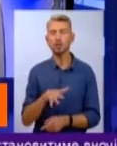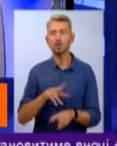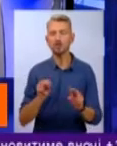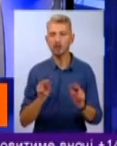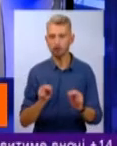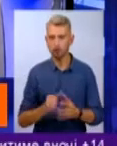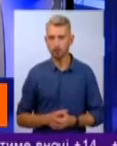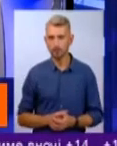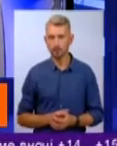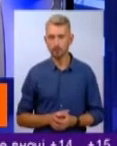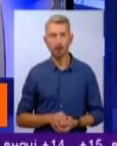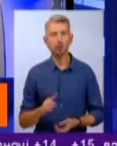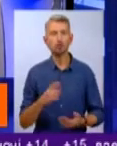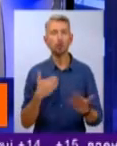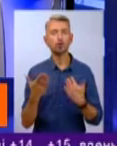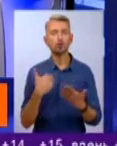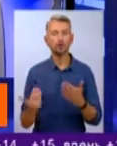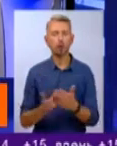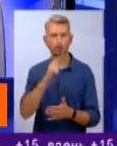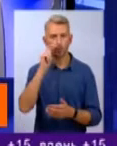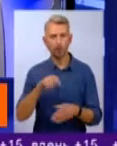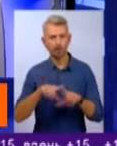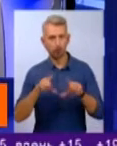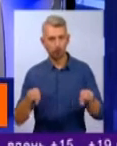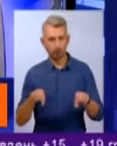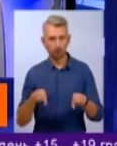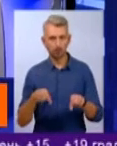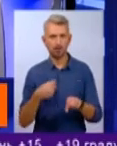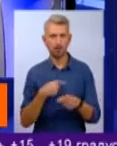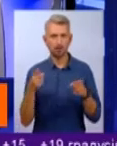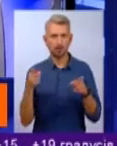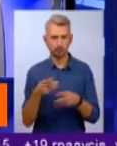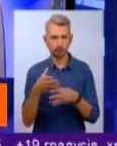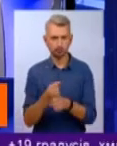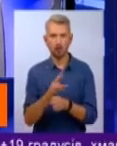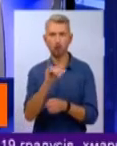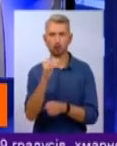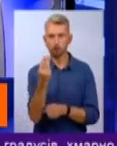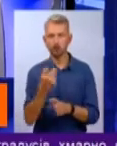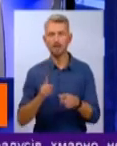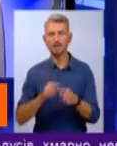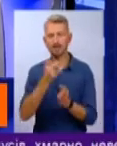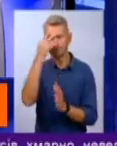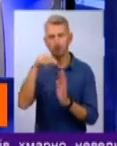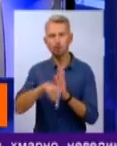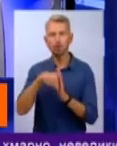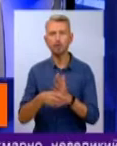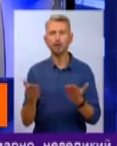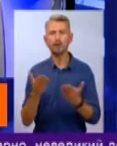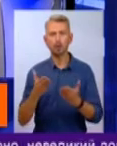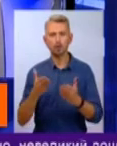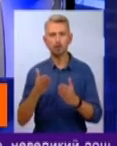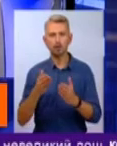щасливою. Що стосується нової української школи, як скорочено ми називаємо її НУШ, це філософія, яку формує